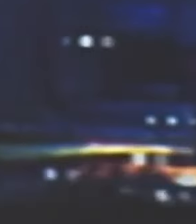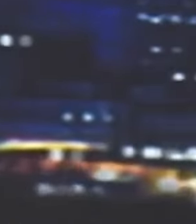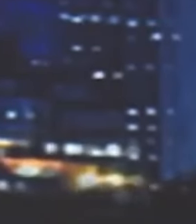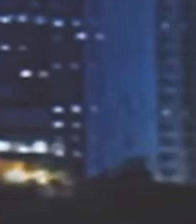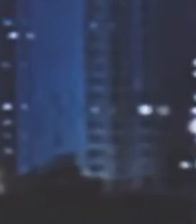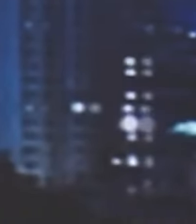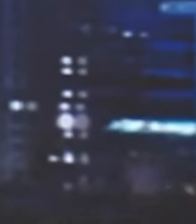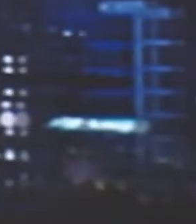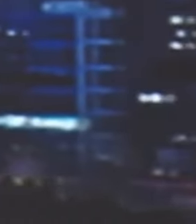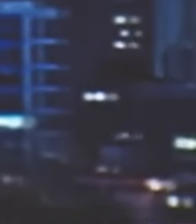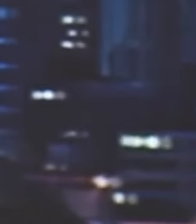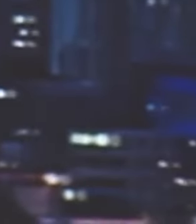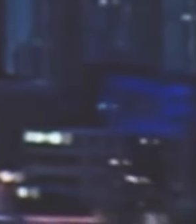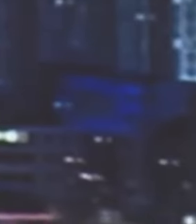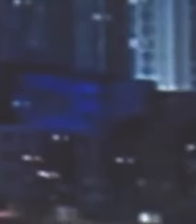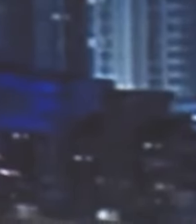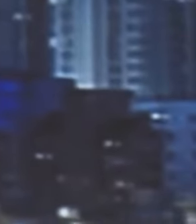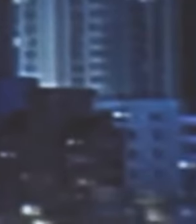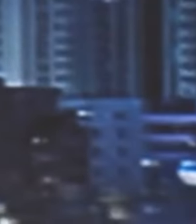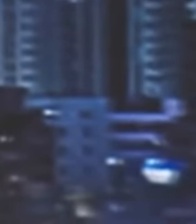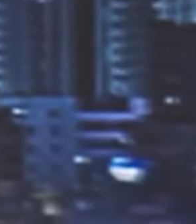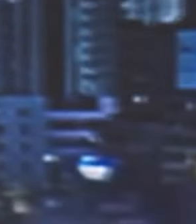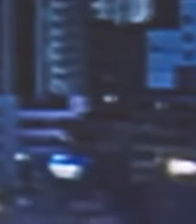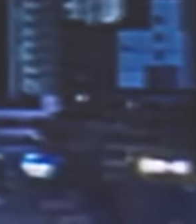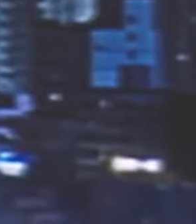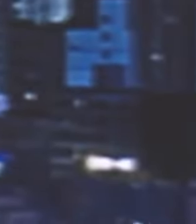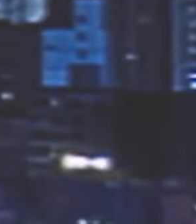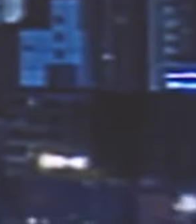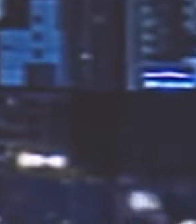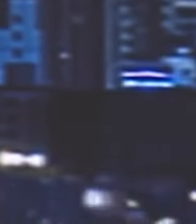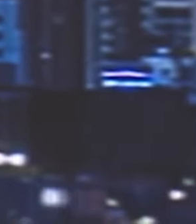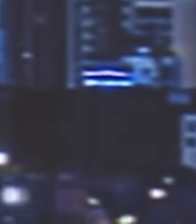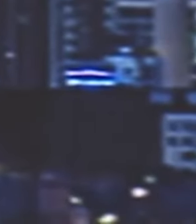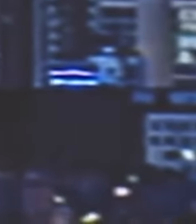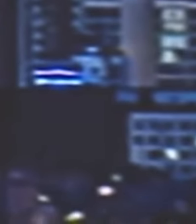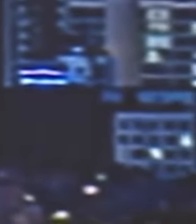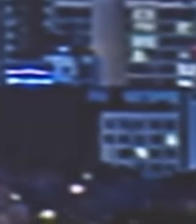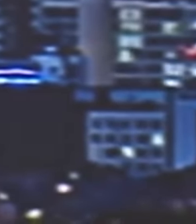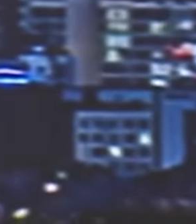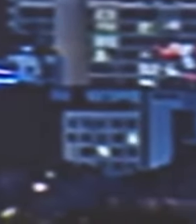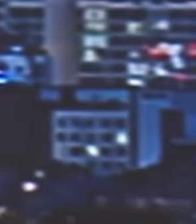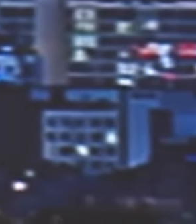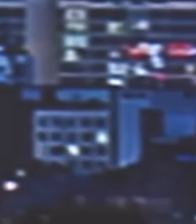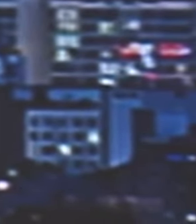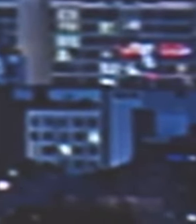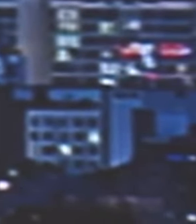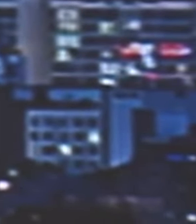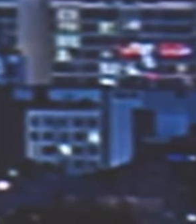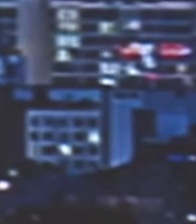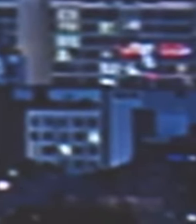JTBC 뉴스를 시청해 주신 여러분 고맙습니다. 저희는 저녁 6시 50분 뉴스룸에서 뵙겠습니다.